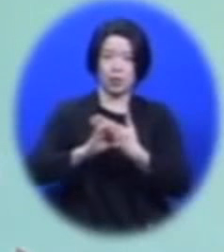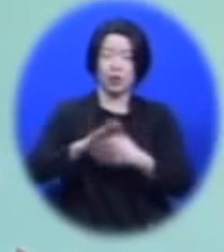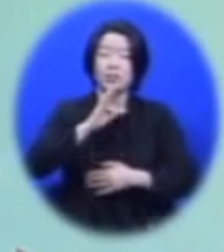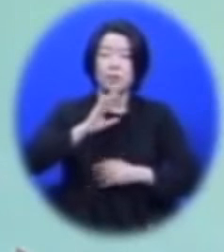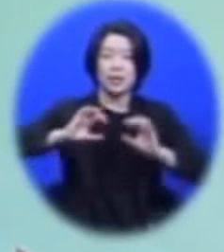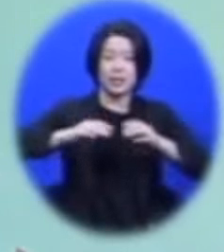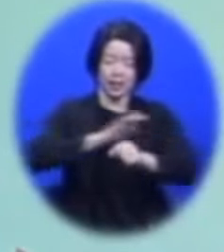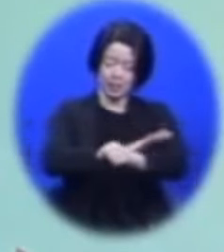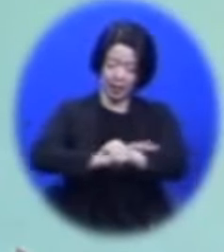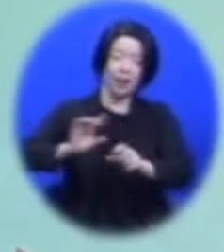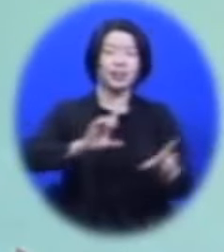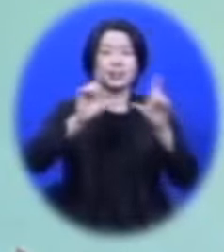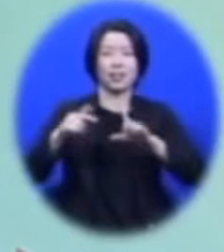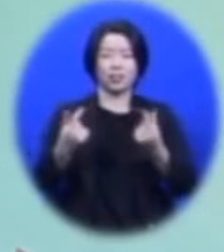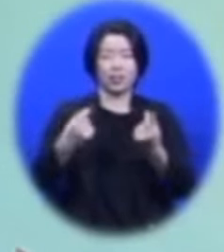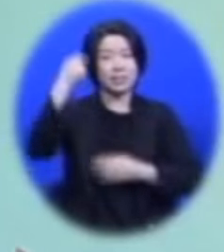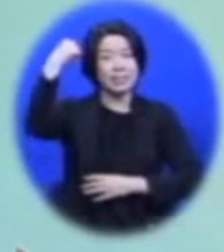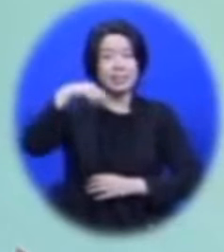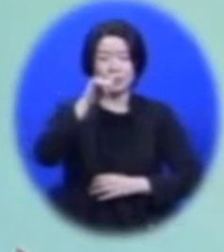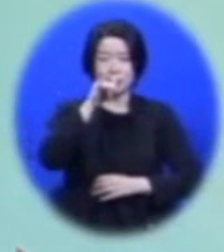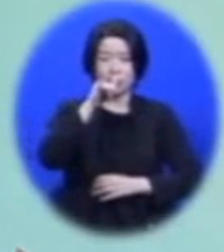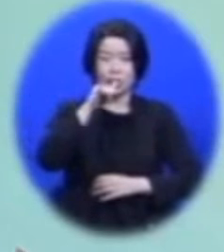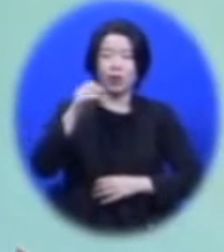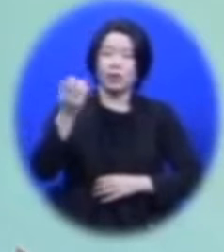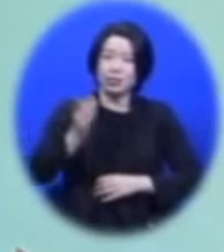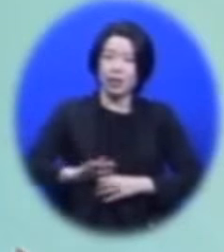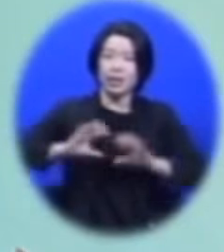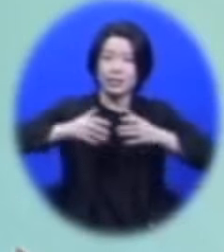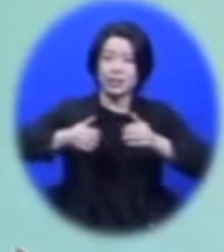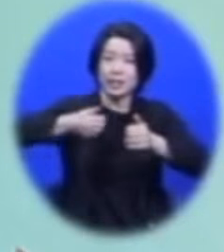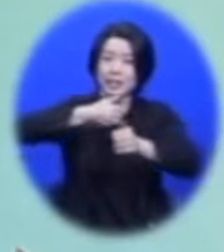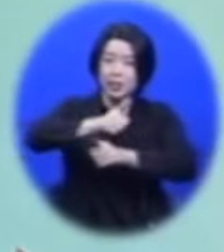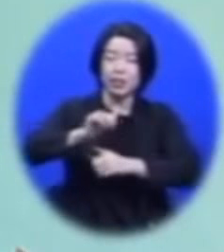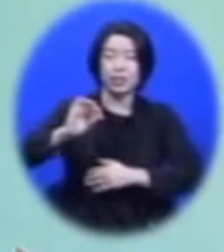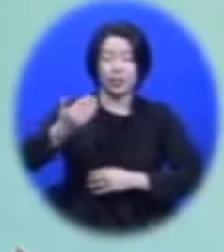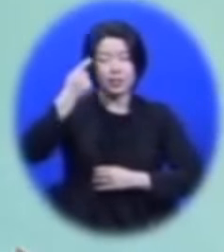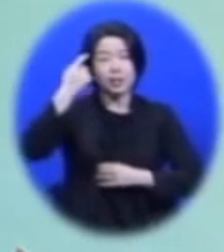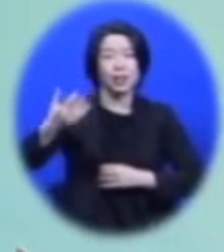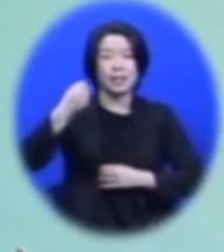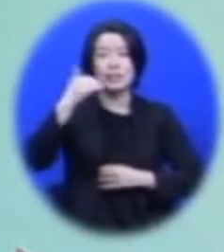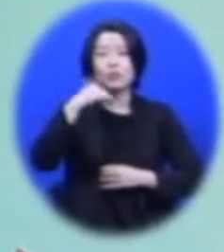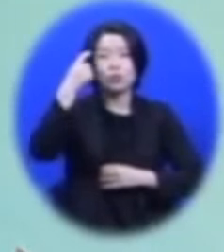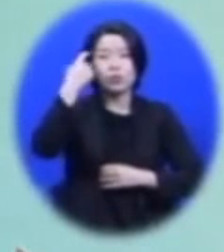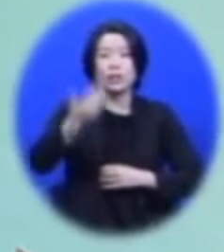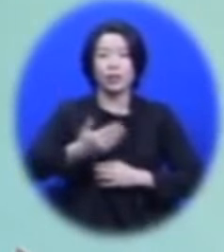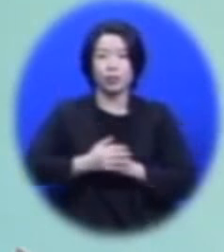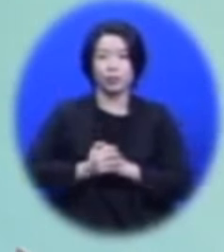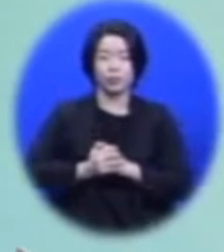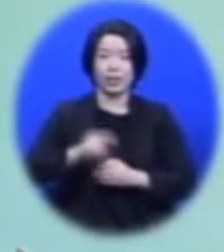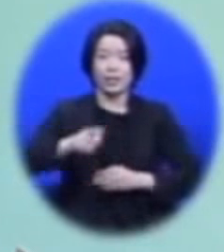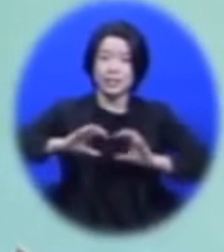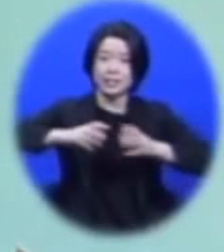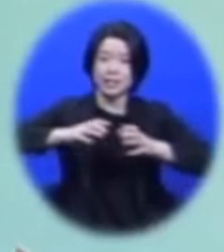거죠, 그죠? 근데 세상을 이겨야 되겠다는 생각을 하는 사람이 누구일까요? 이